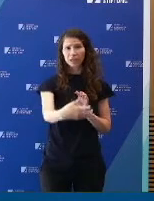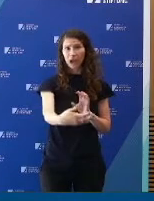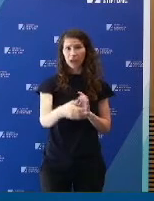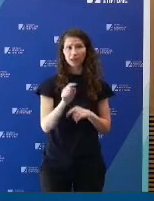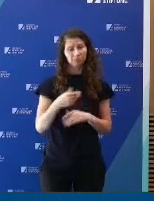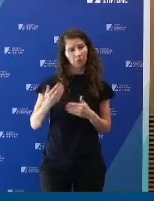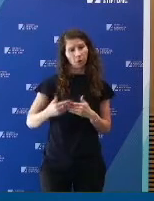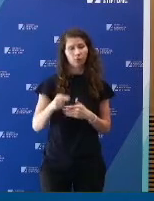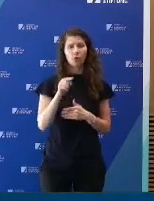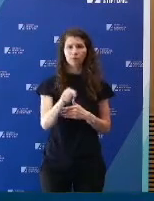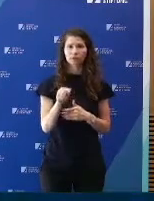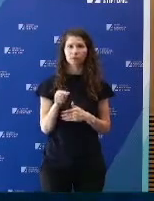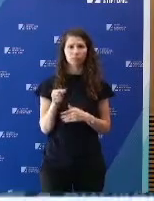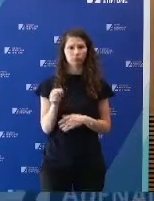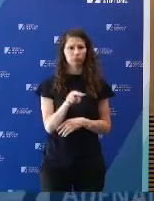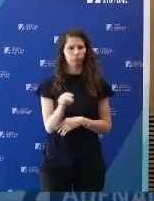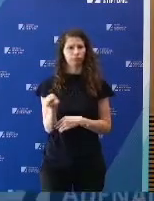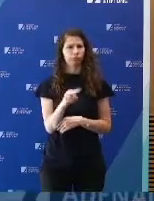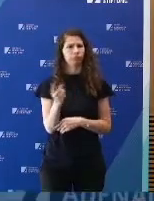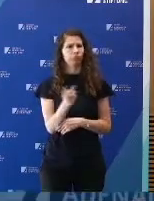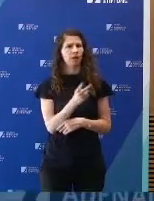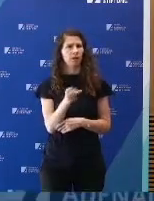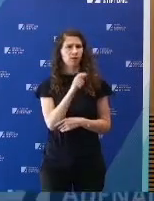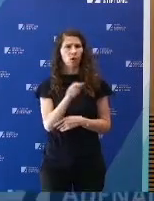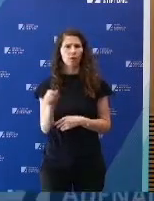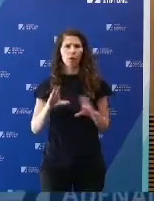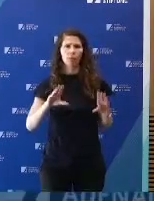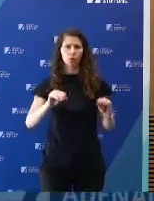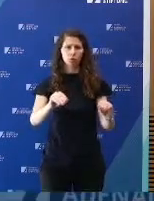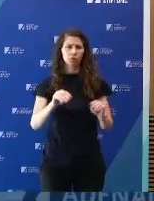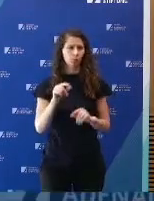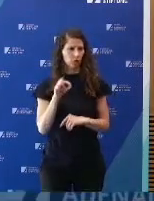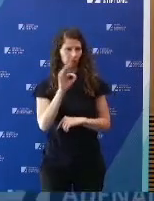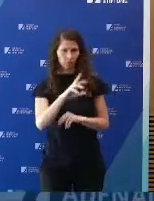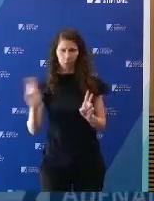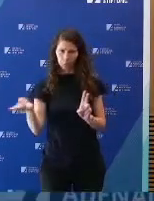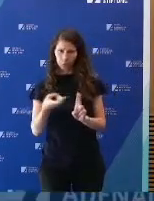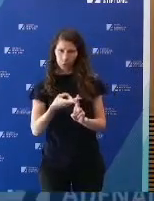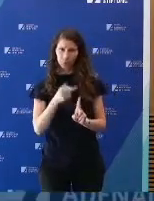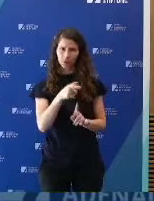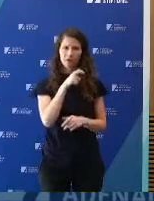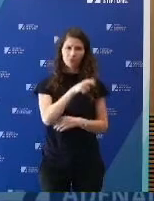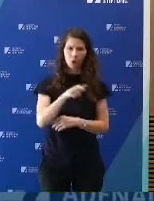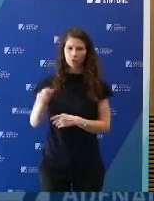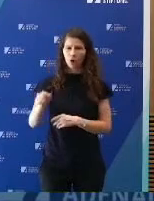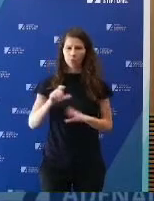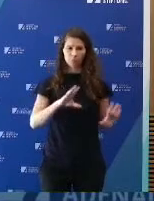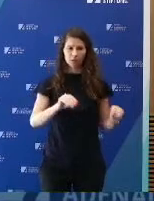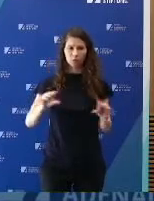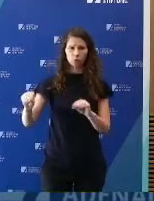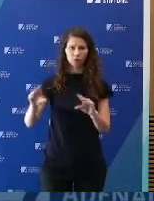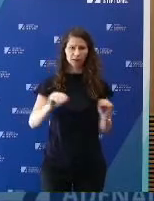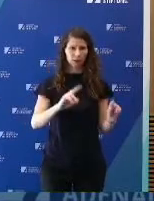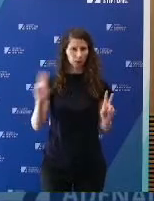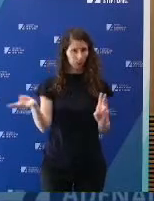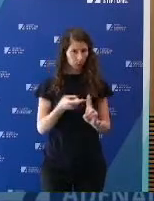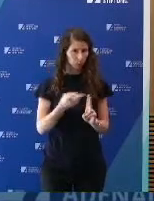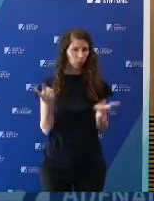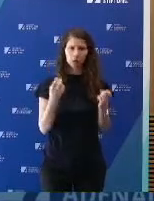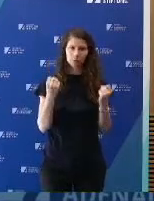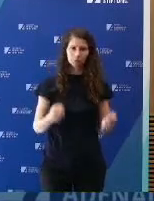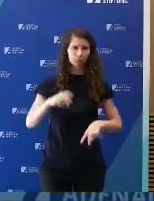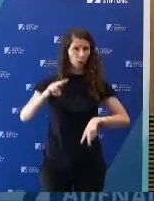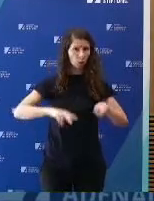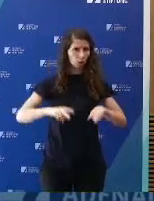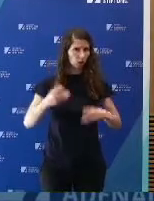dort synonym verwendet. Ist das für dich auch ein Synonym, wenn du über diese Begriffe sprichst? Wo ist da für dich der wichtigste Unterschied,